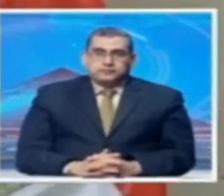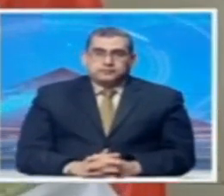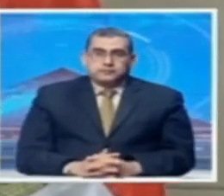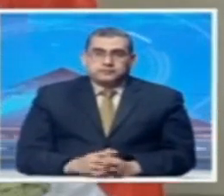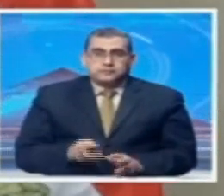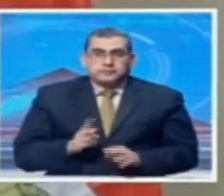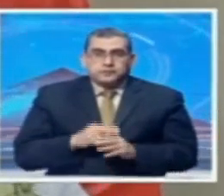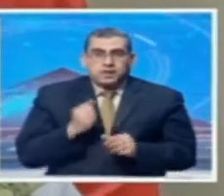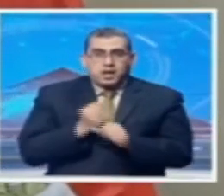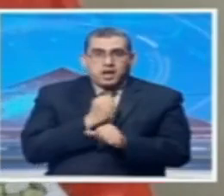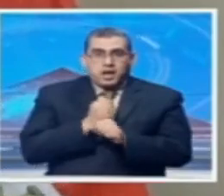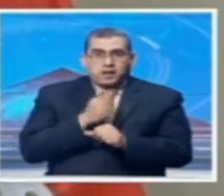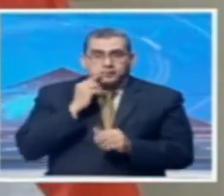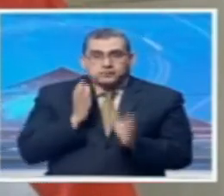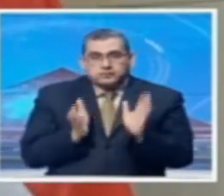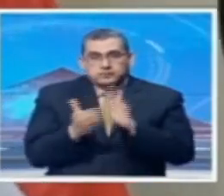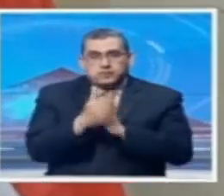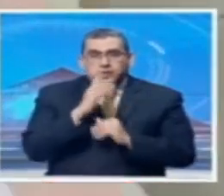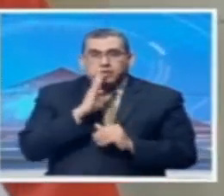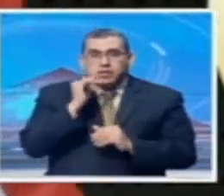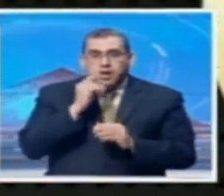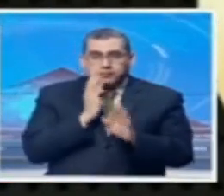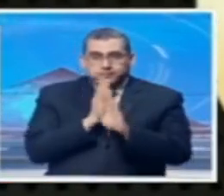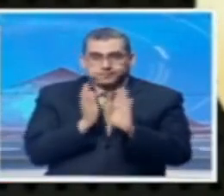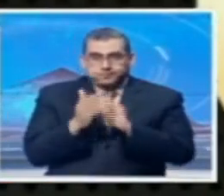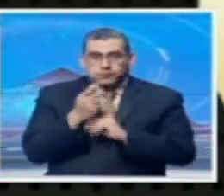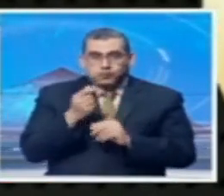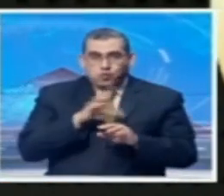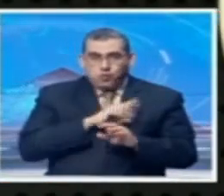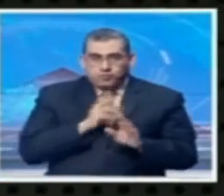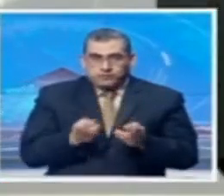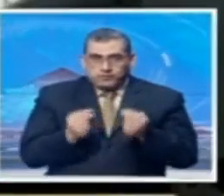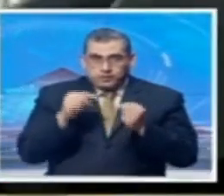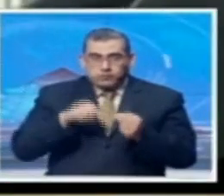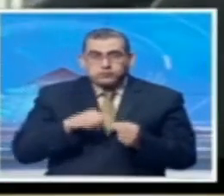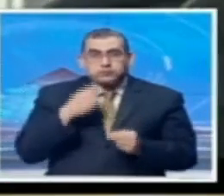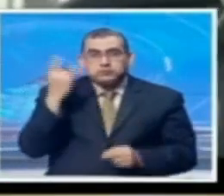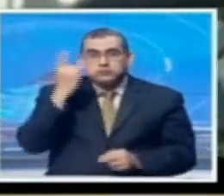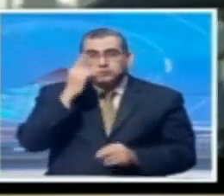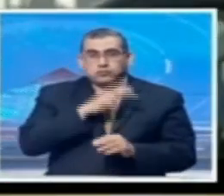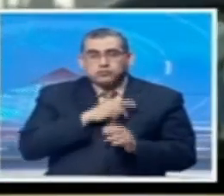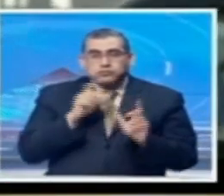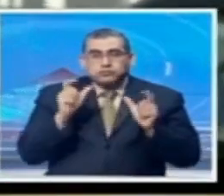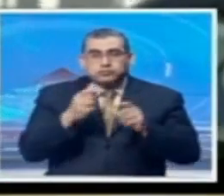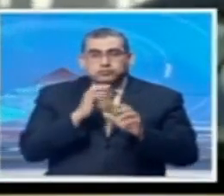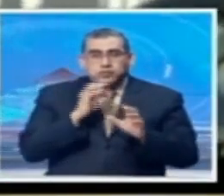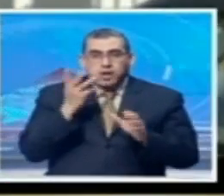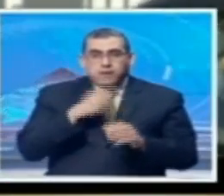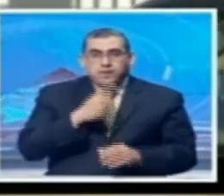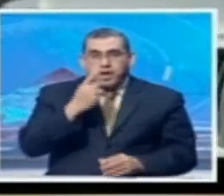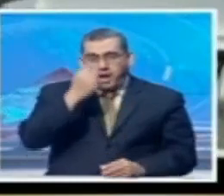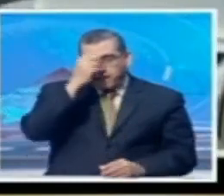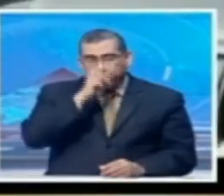وفي مجال قضايا التهرب الضريبي والأموال العامة، تمكنت أجهزة الوزارة من ضبط